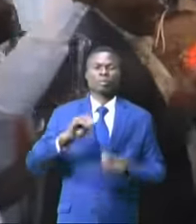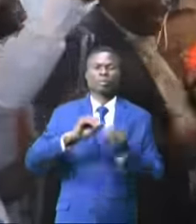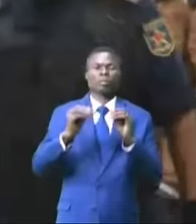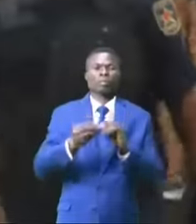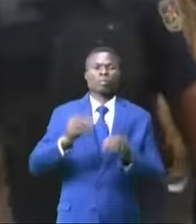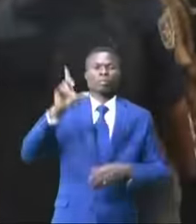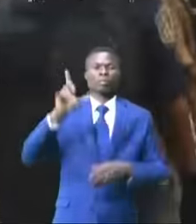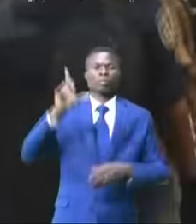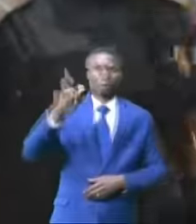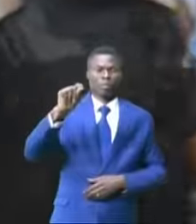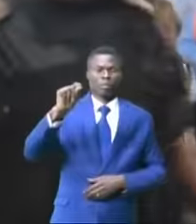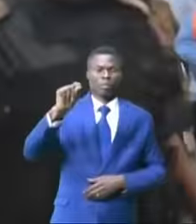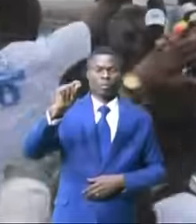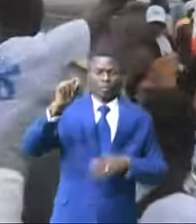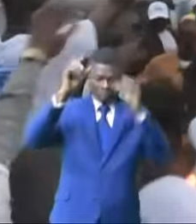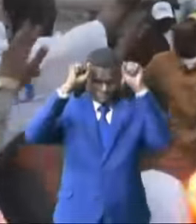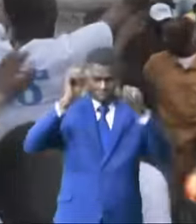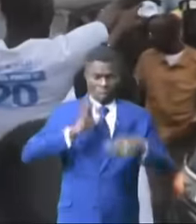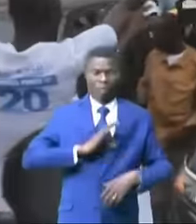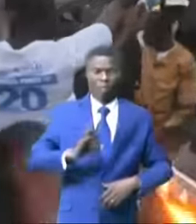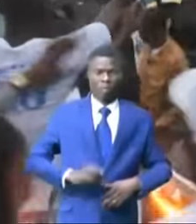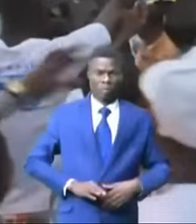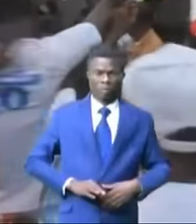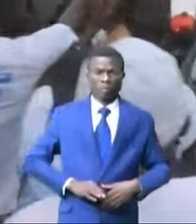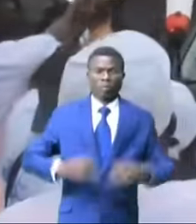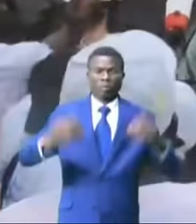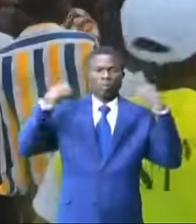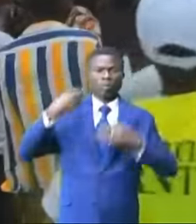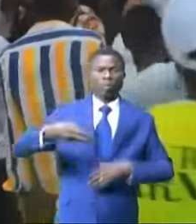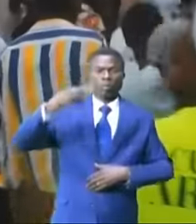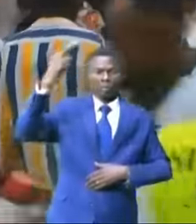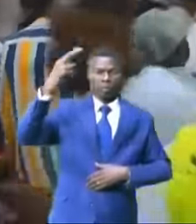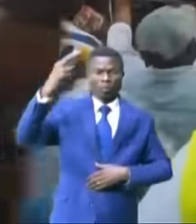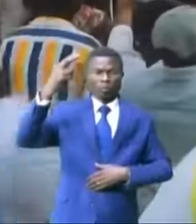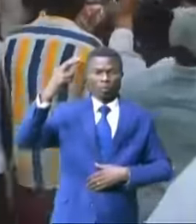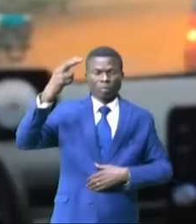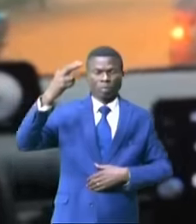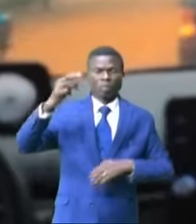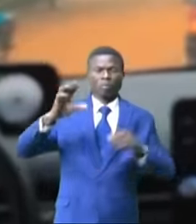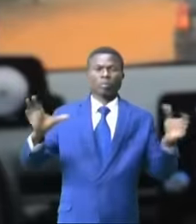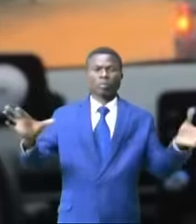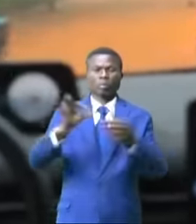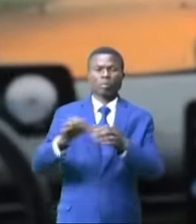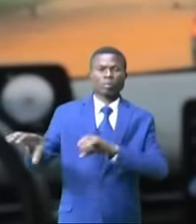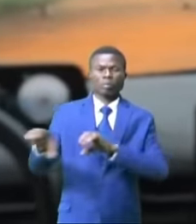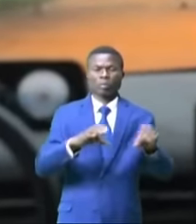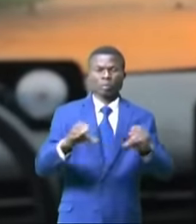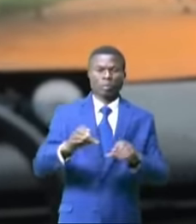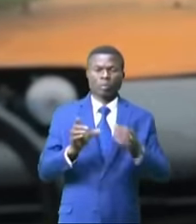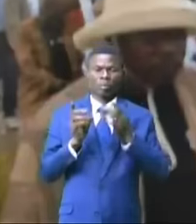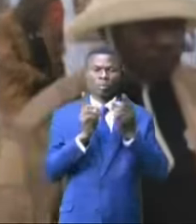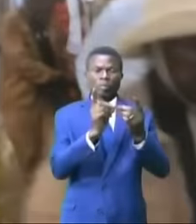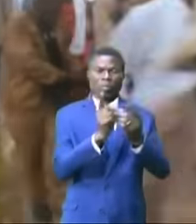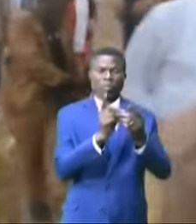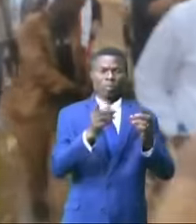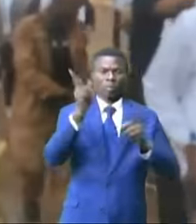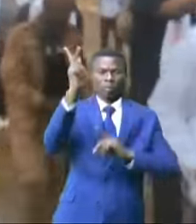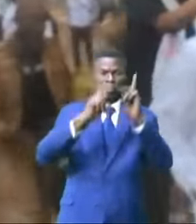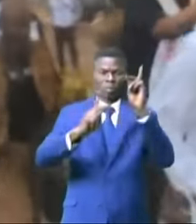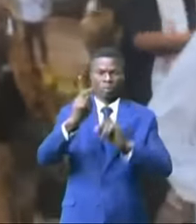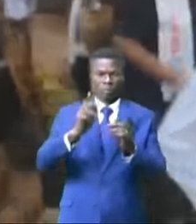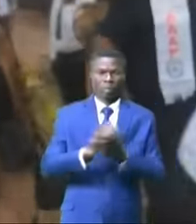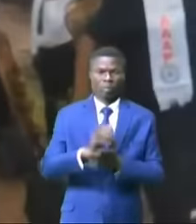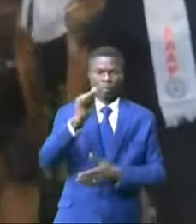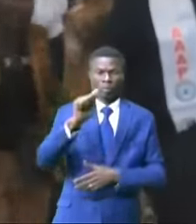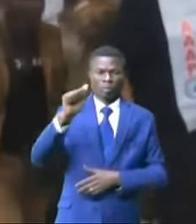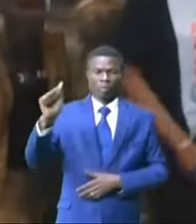Félix Tshisekedi Tshilombo, que les hauts représentants de l'autorité morale de l'Alliance des acteurs attachés au peuple et alliés Tony